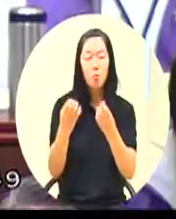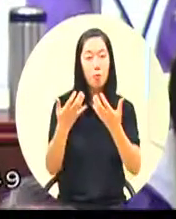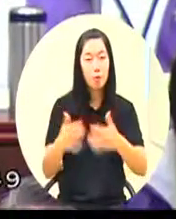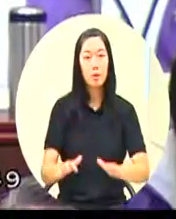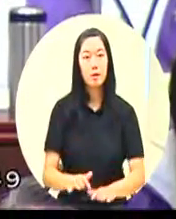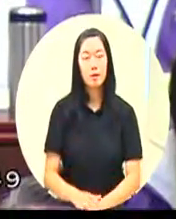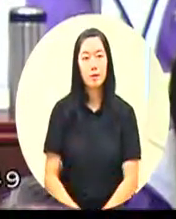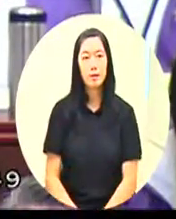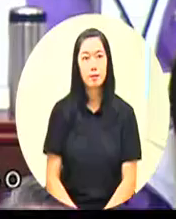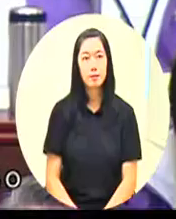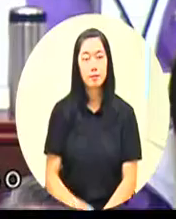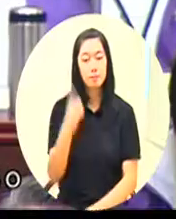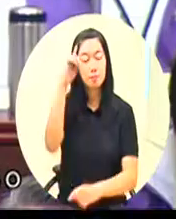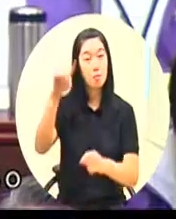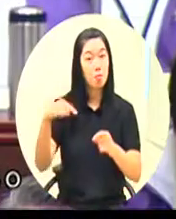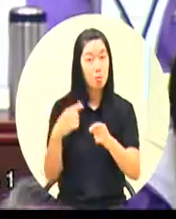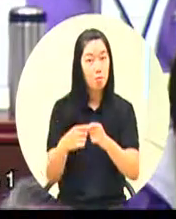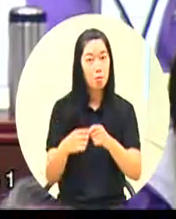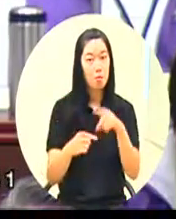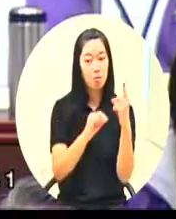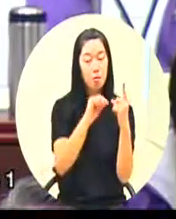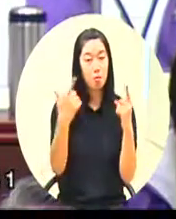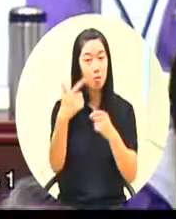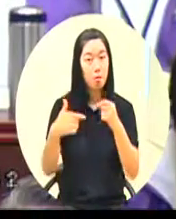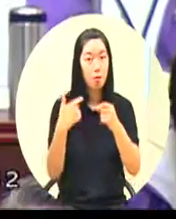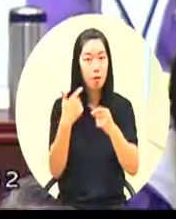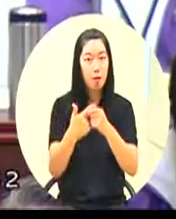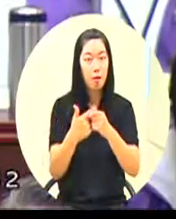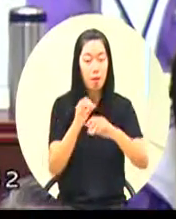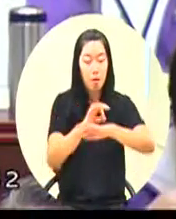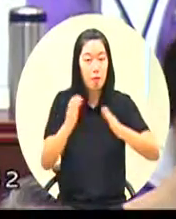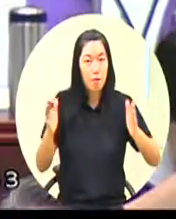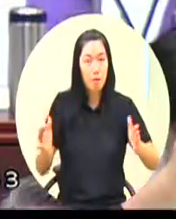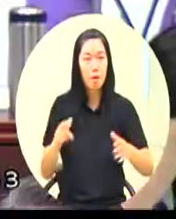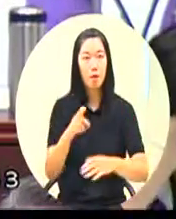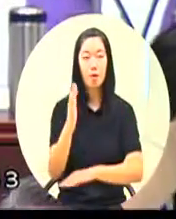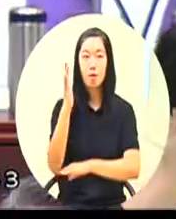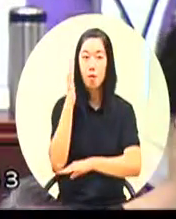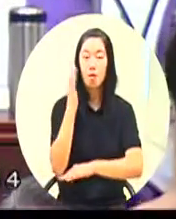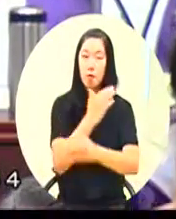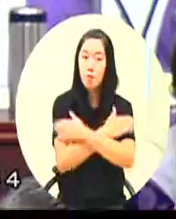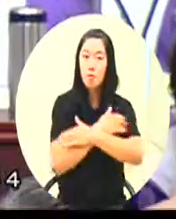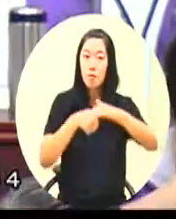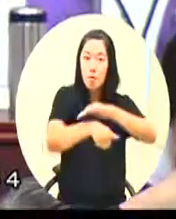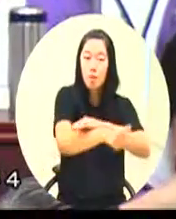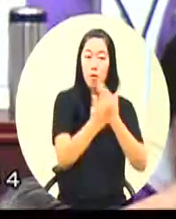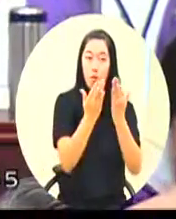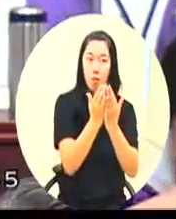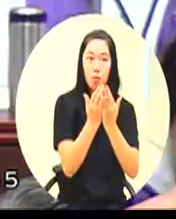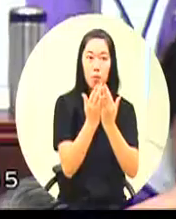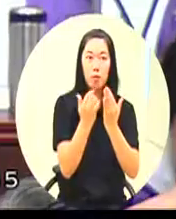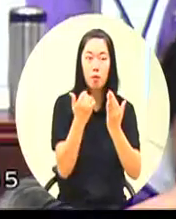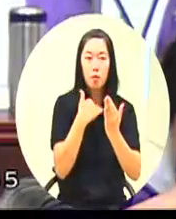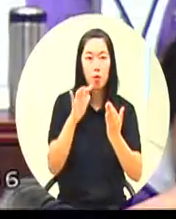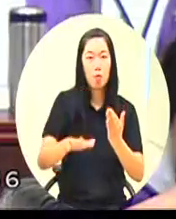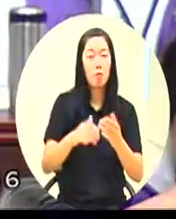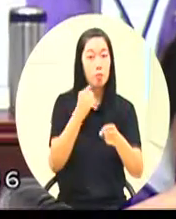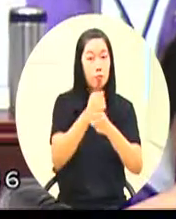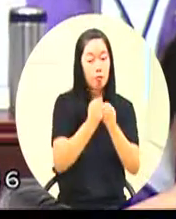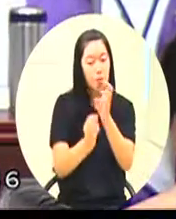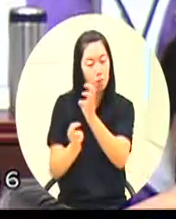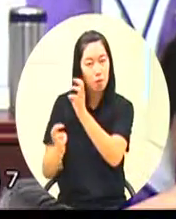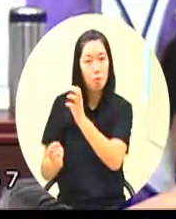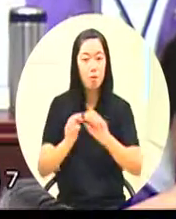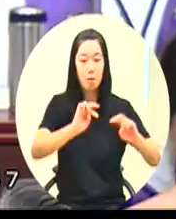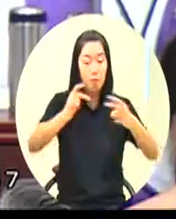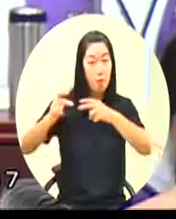那在明年106学年度的公幼的那个入园的我们的机制调整的